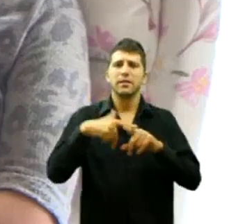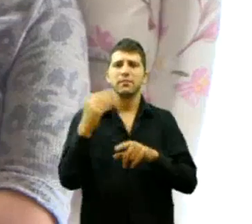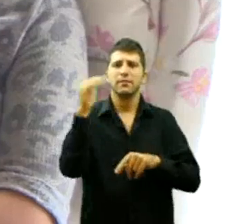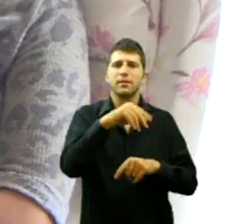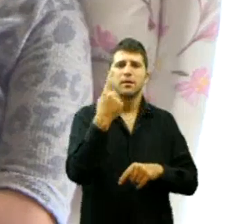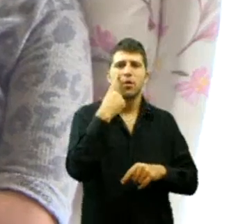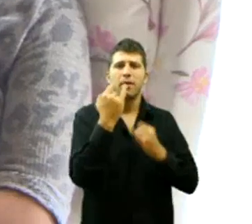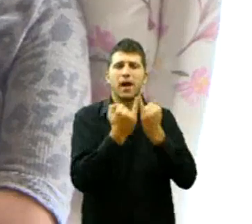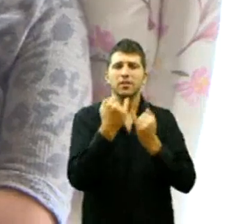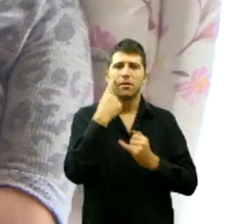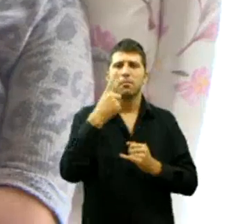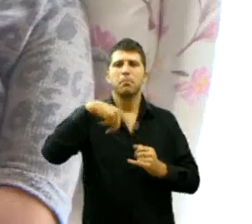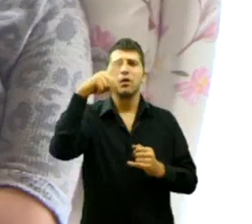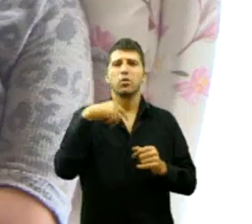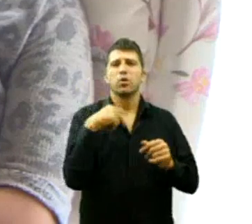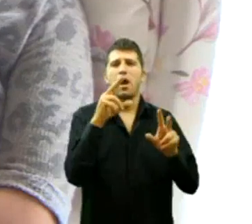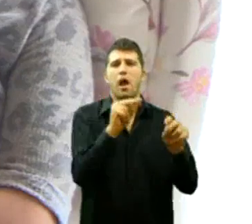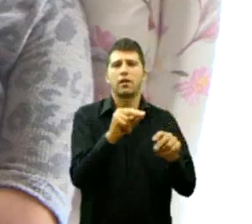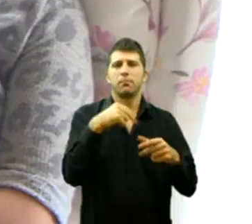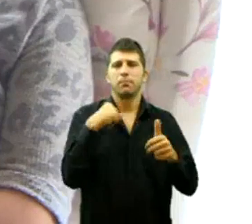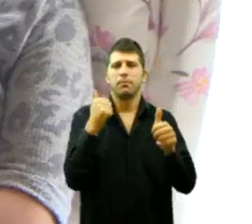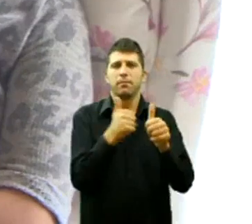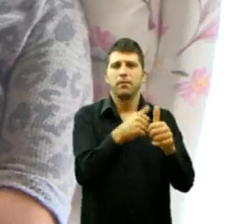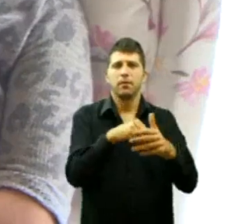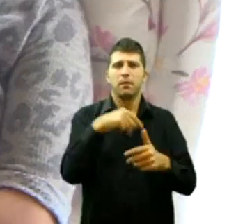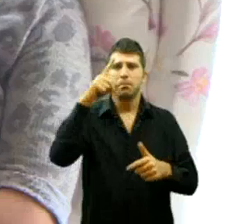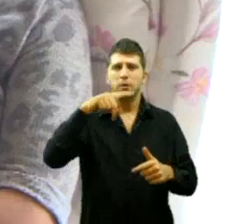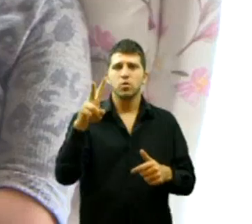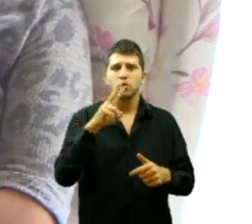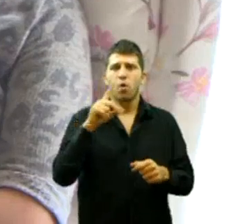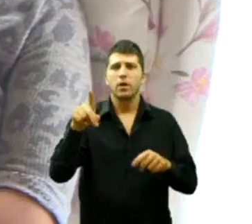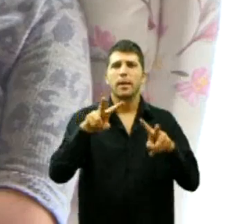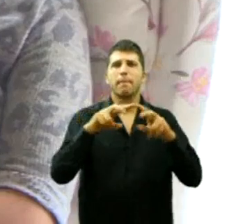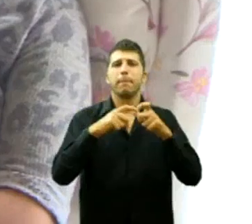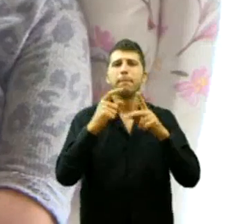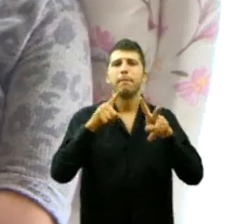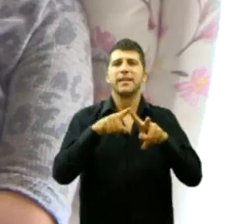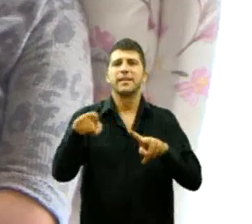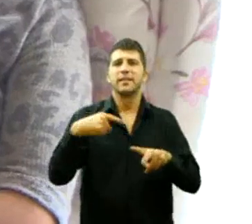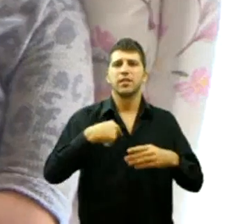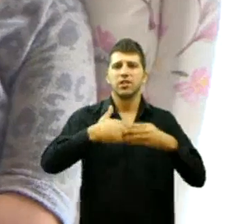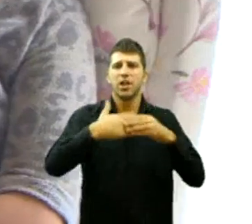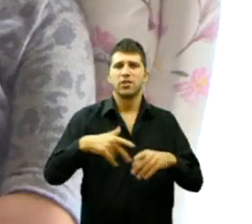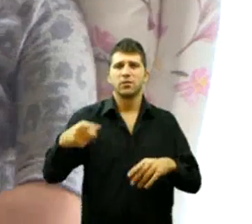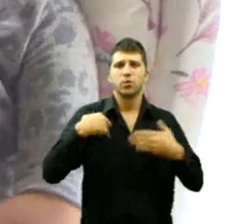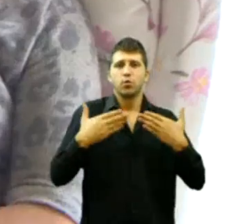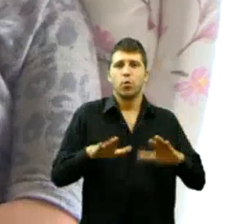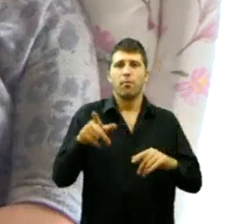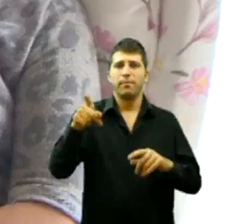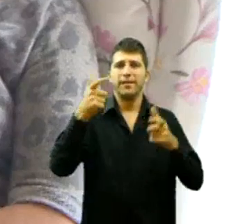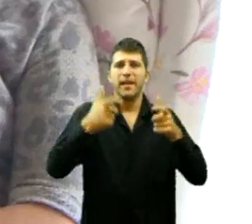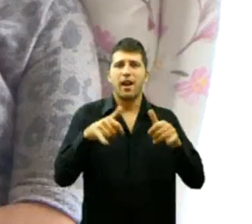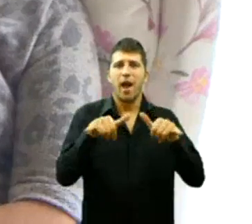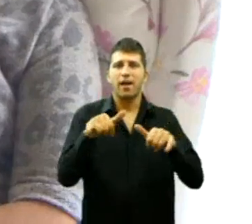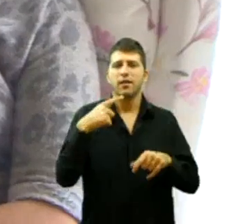ne olur. Bir gün kaldım sadece. Bir günün sonunda orada işte Metin'le tanıştık, hemşeri diye tanıştırdılar bizi oradaki tanıştığım